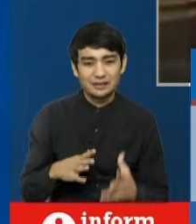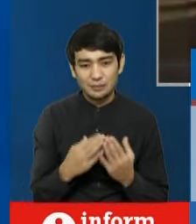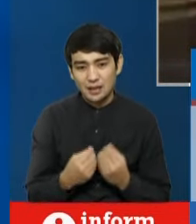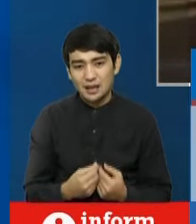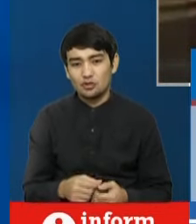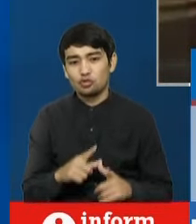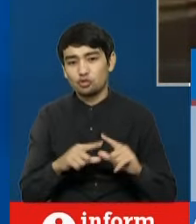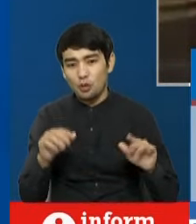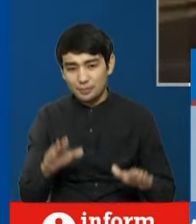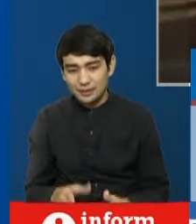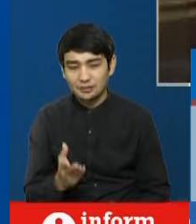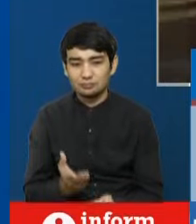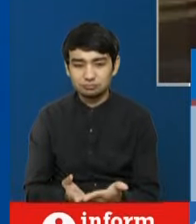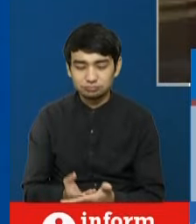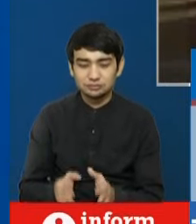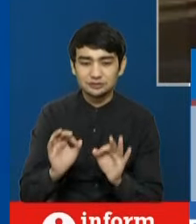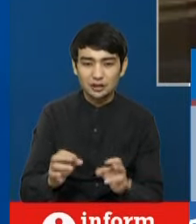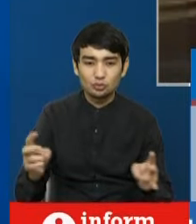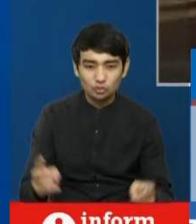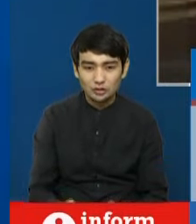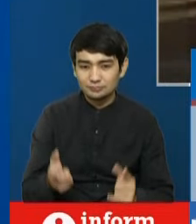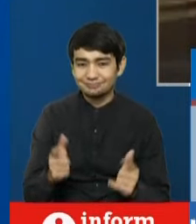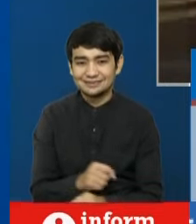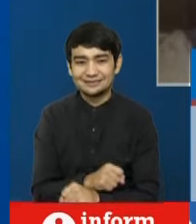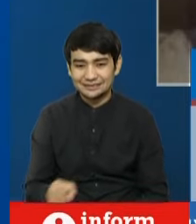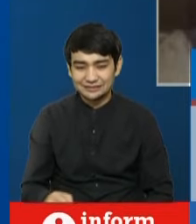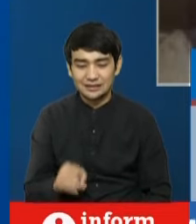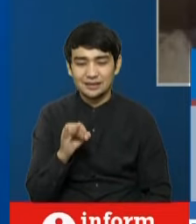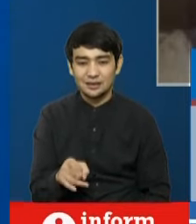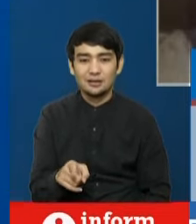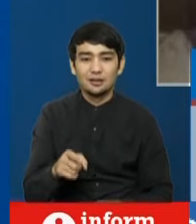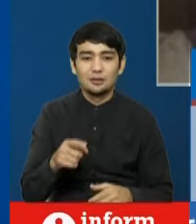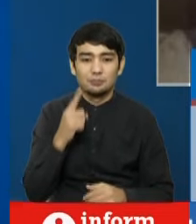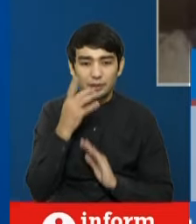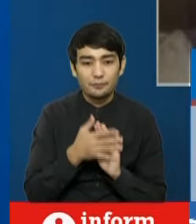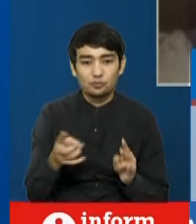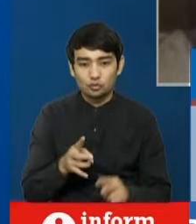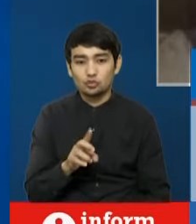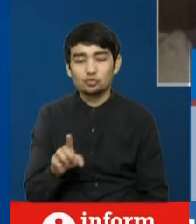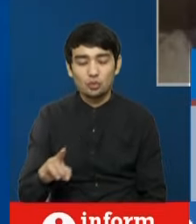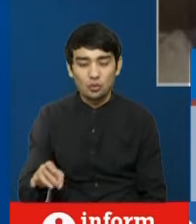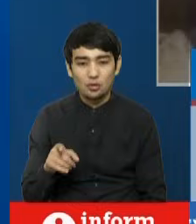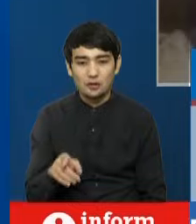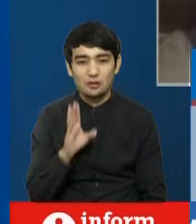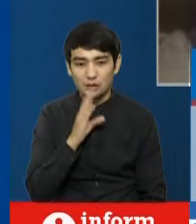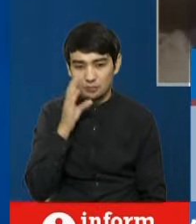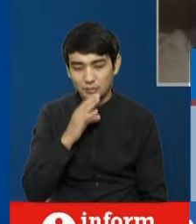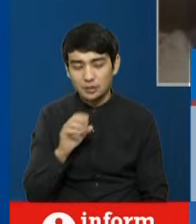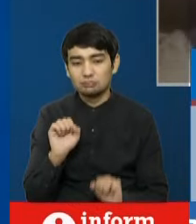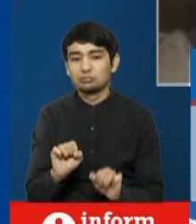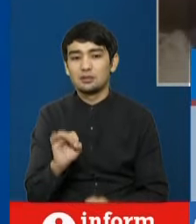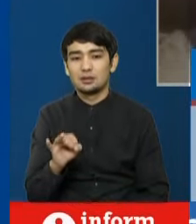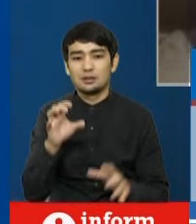в школе об этом говорить. И не должна она соглашаться. Она должна понимать, что на ее стороне закон, на